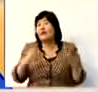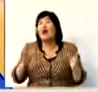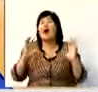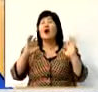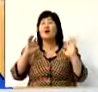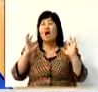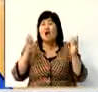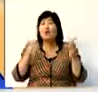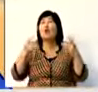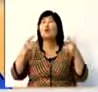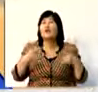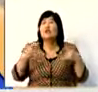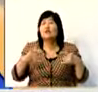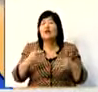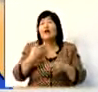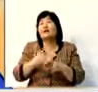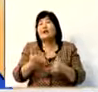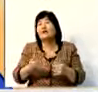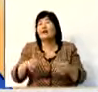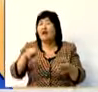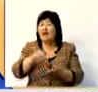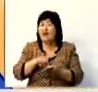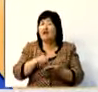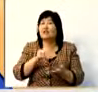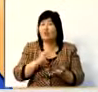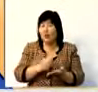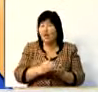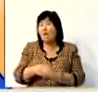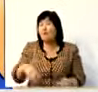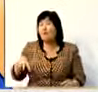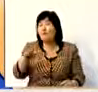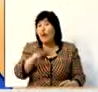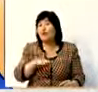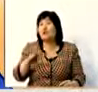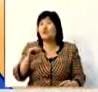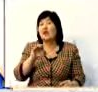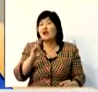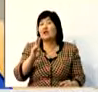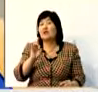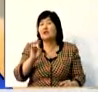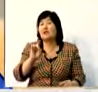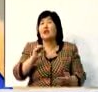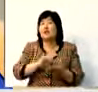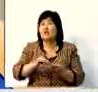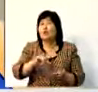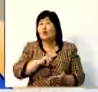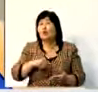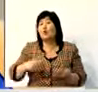радио, телевидение саласына да араласып тұрады. Барлық жанрда жазып келген. Енді мына